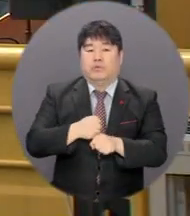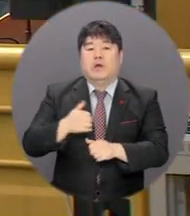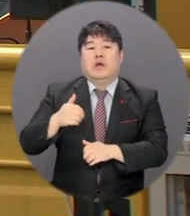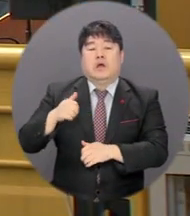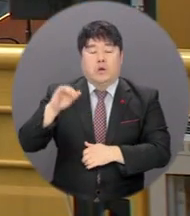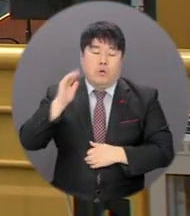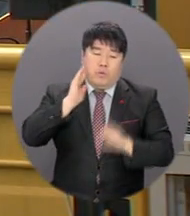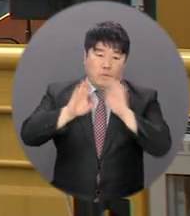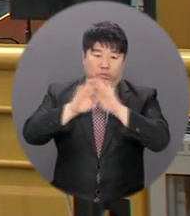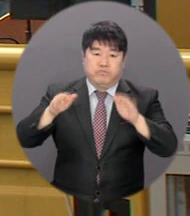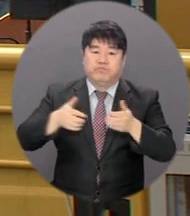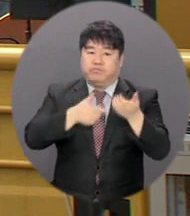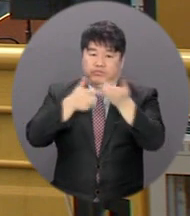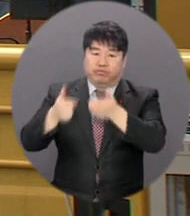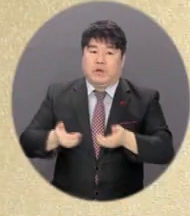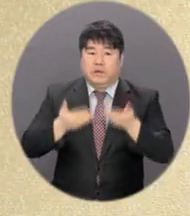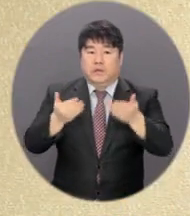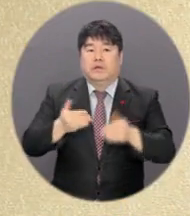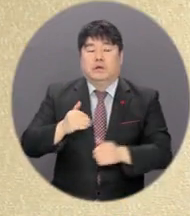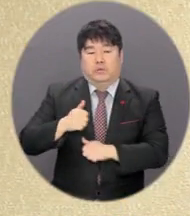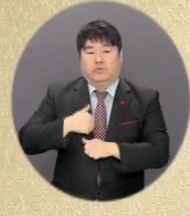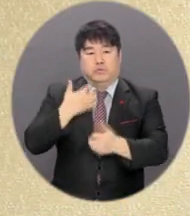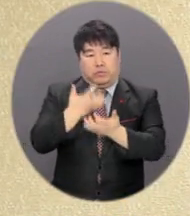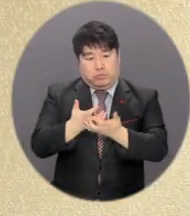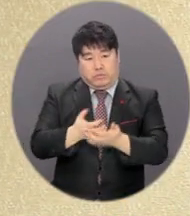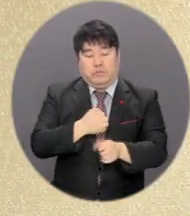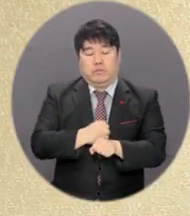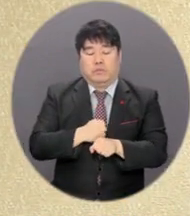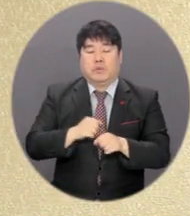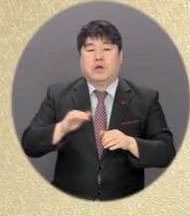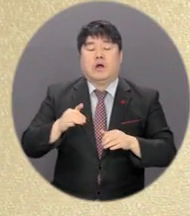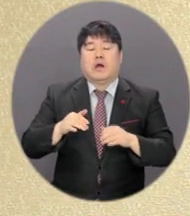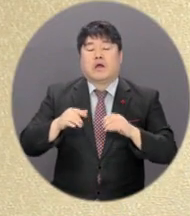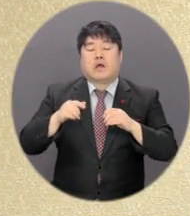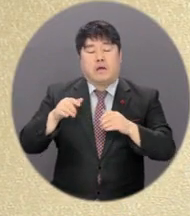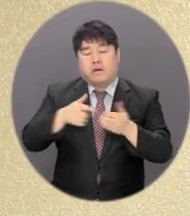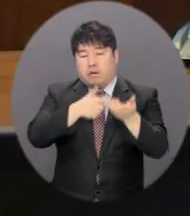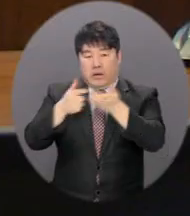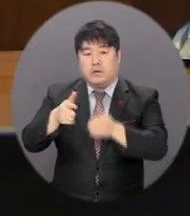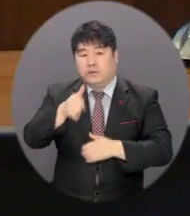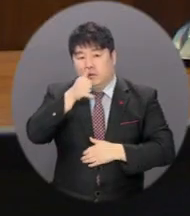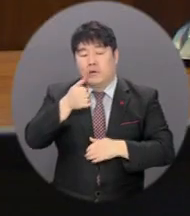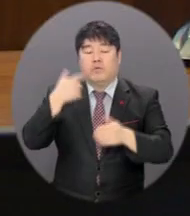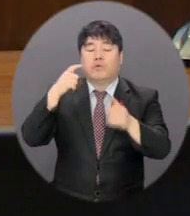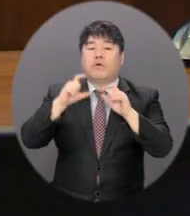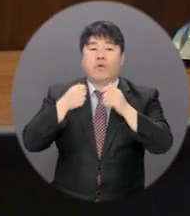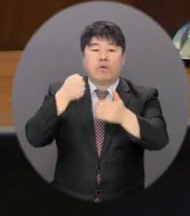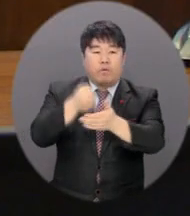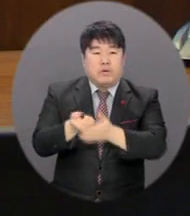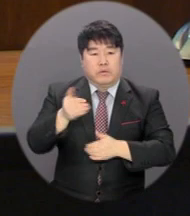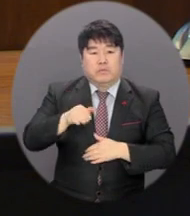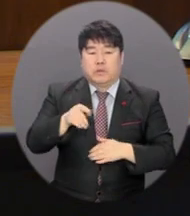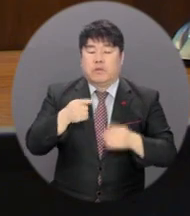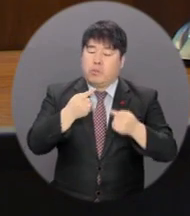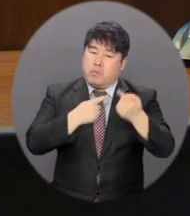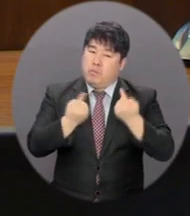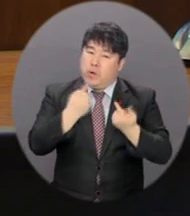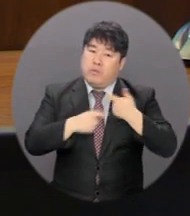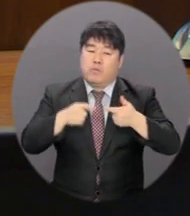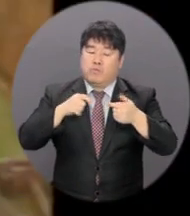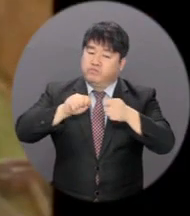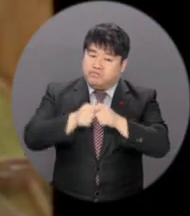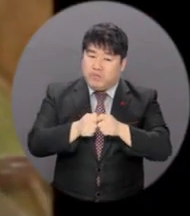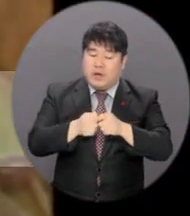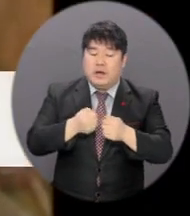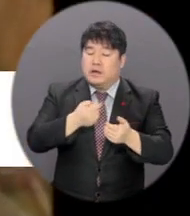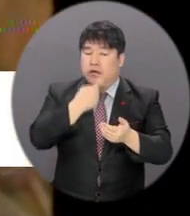국과수의 감정 결과 등을 토대로 헬기 사격이 있었다고 결론 내렸지만 보다 구체적이고 뚜렷한 물증은 나오지 않았습니다. 이번